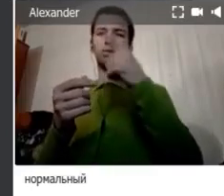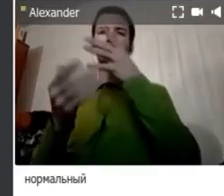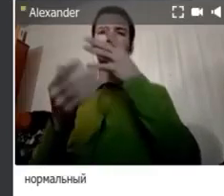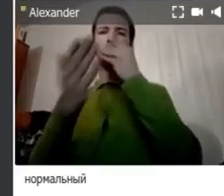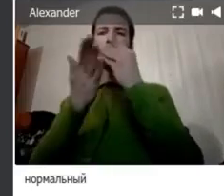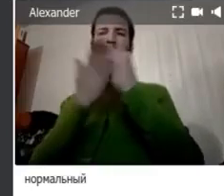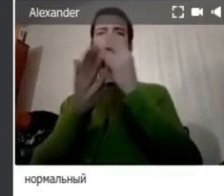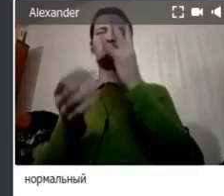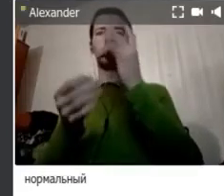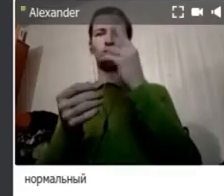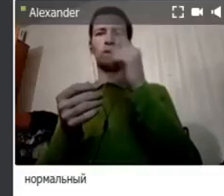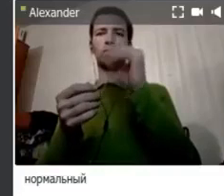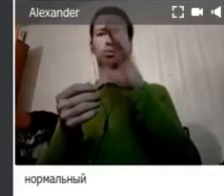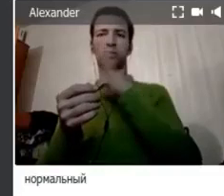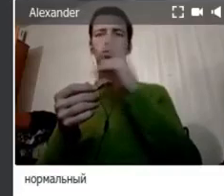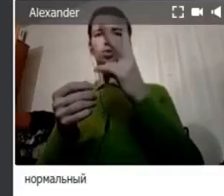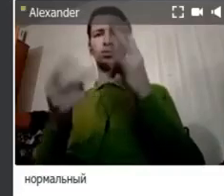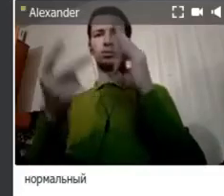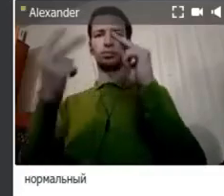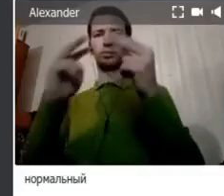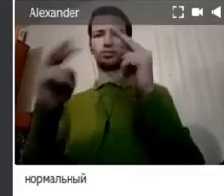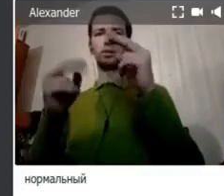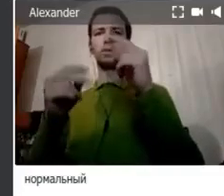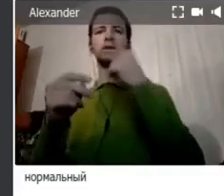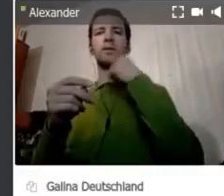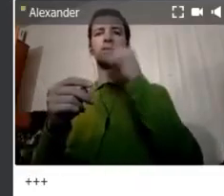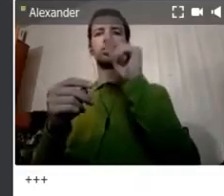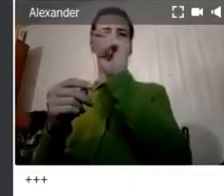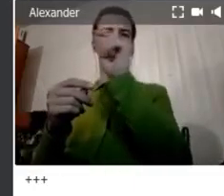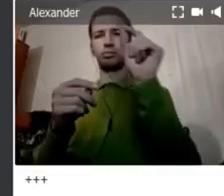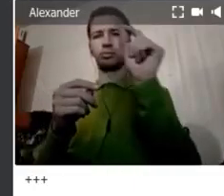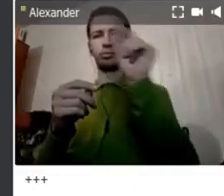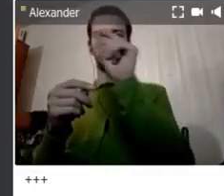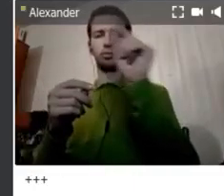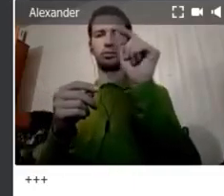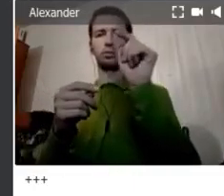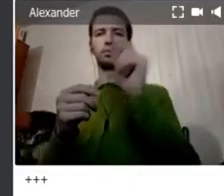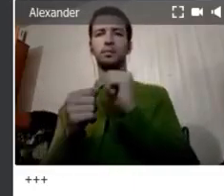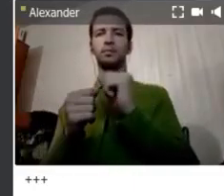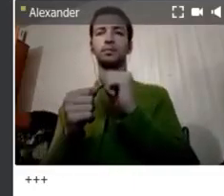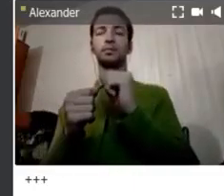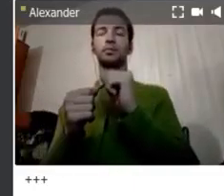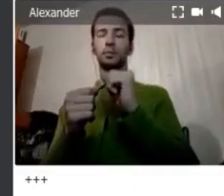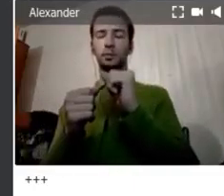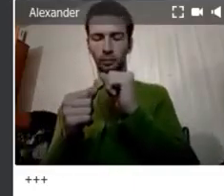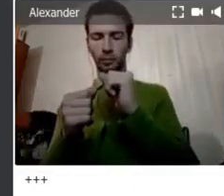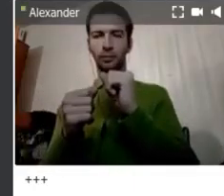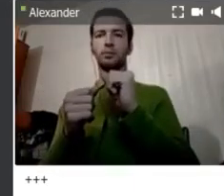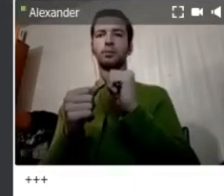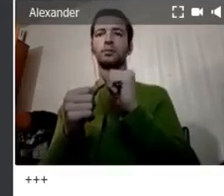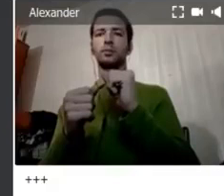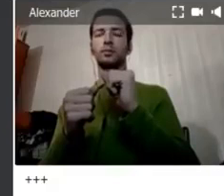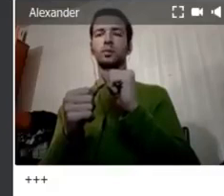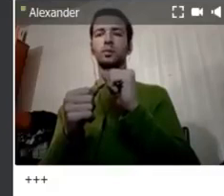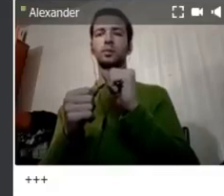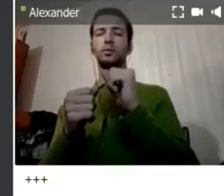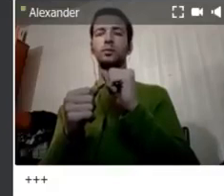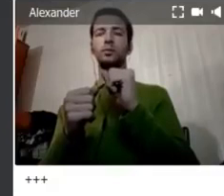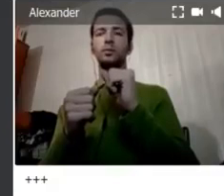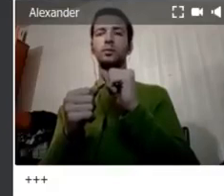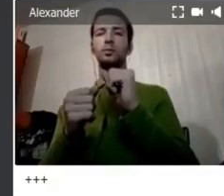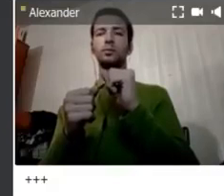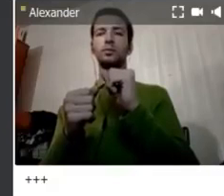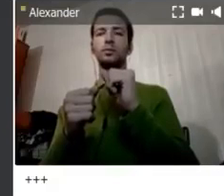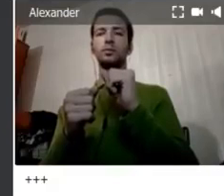переходим к основной части. То есть любой клиент может просто покупать золото или зарабатывать его бонусами. Ну, я думаю,